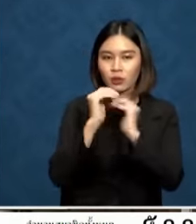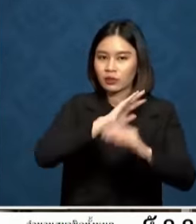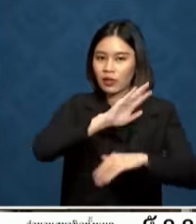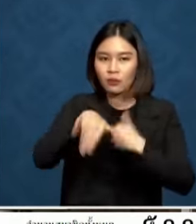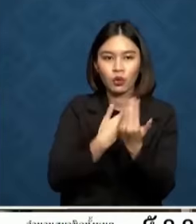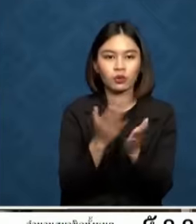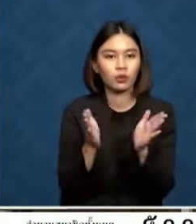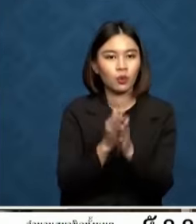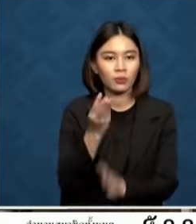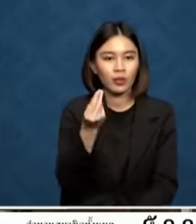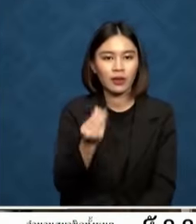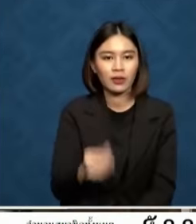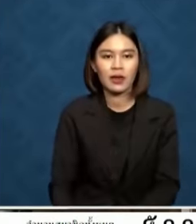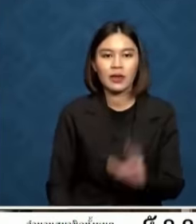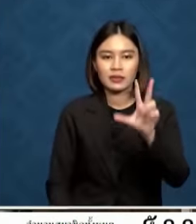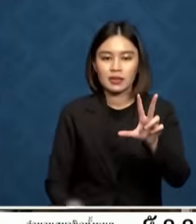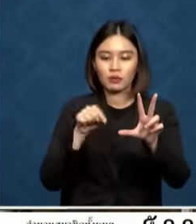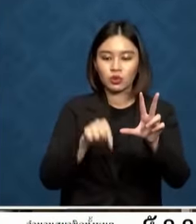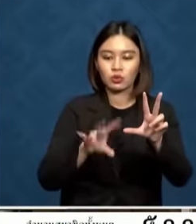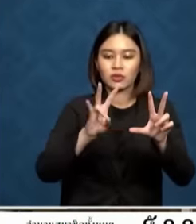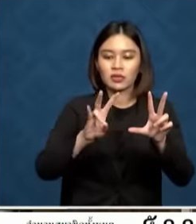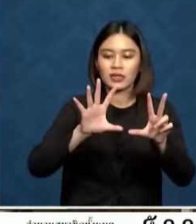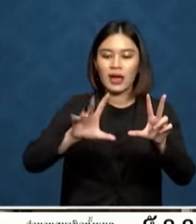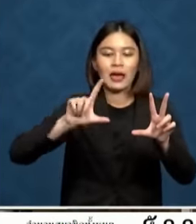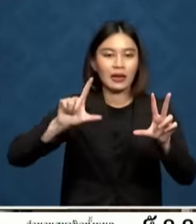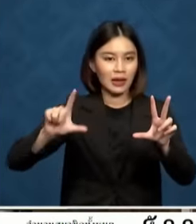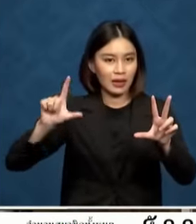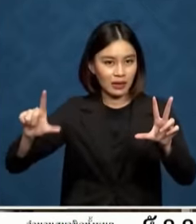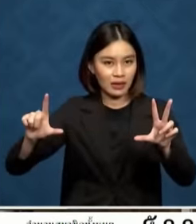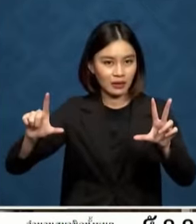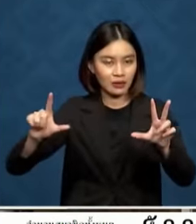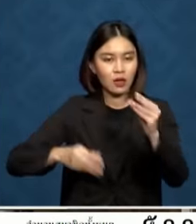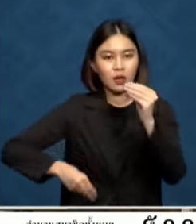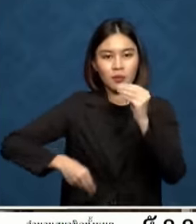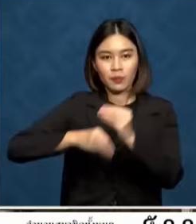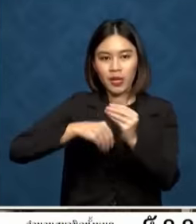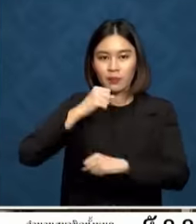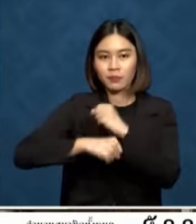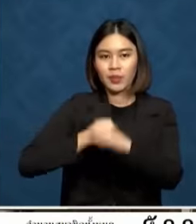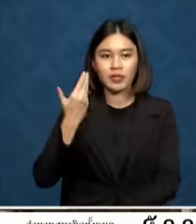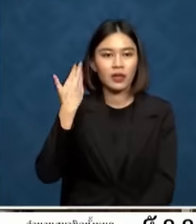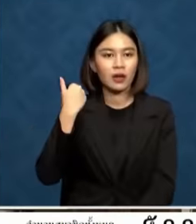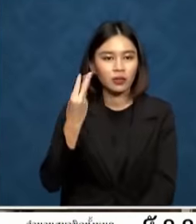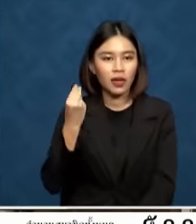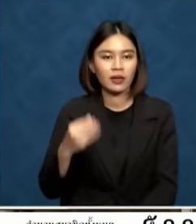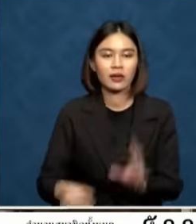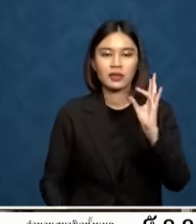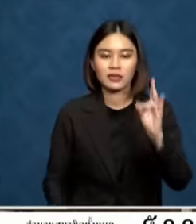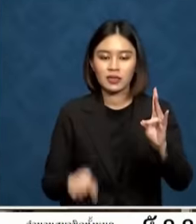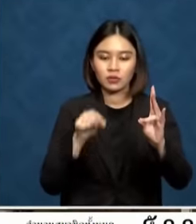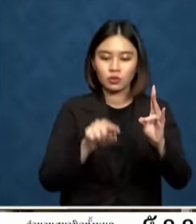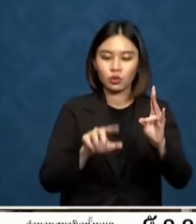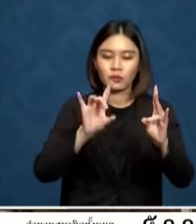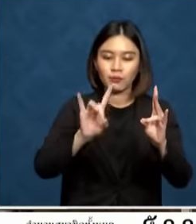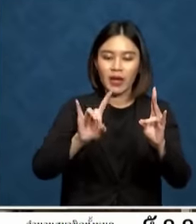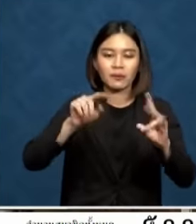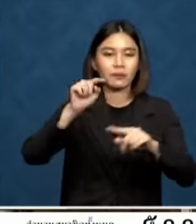สิ้น 3.75ล้านล้านเพิ่มขึ้นกว่าปีที่แล้ว 7.